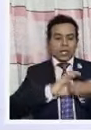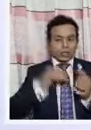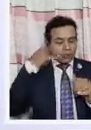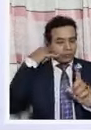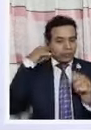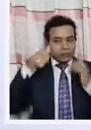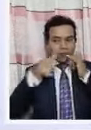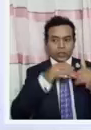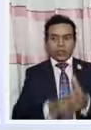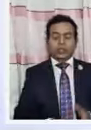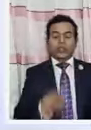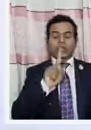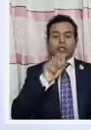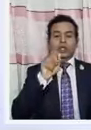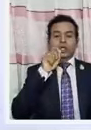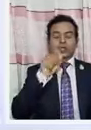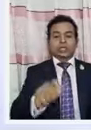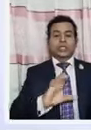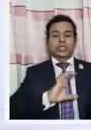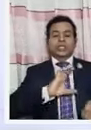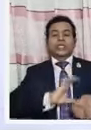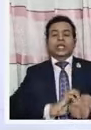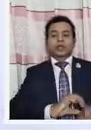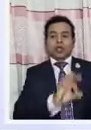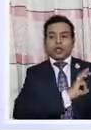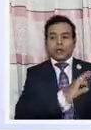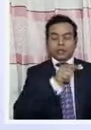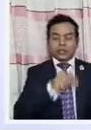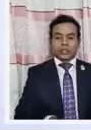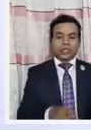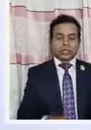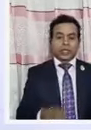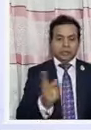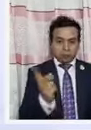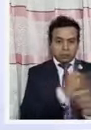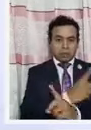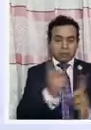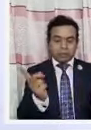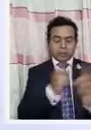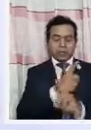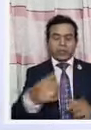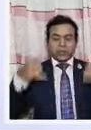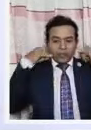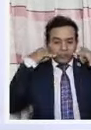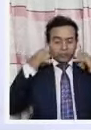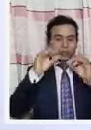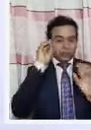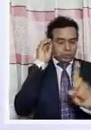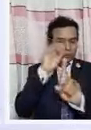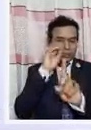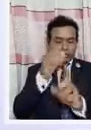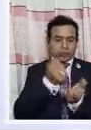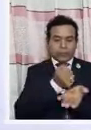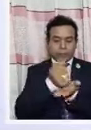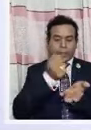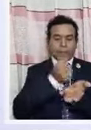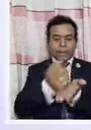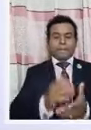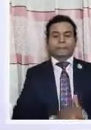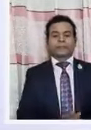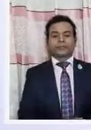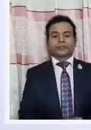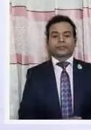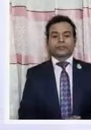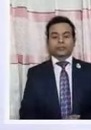97,716 জন। প্রতিদিন 35 জন চিকিৎসক, 10 জন স্বাস্থ্য তথ্য কর্মকর্তা দুই শিফটে মোট 90 জন